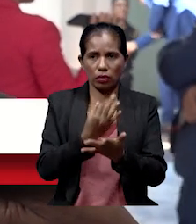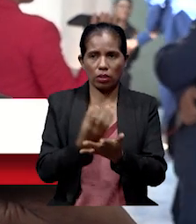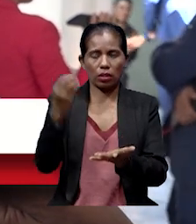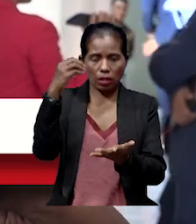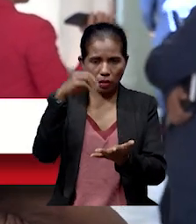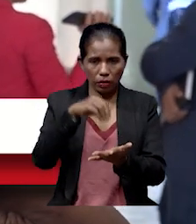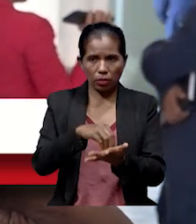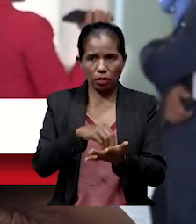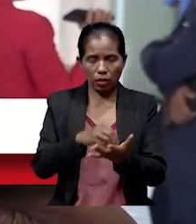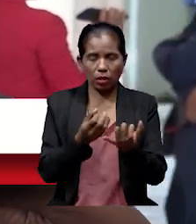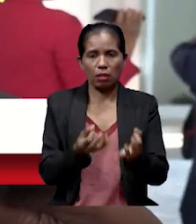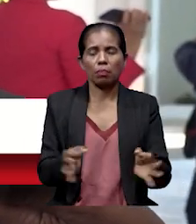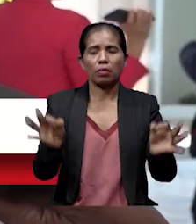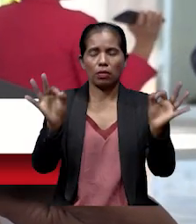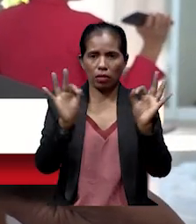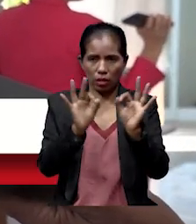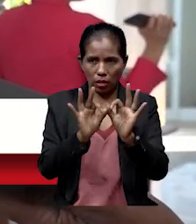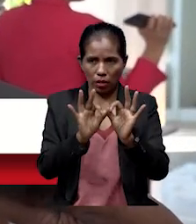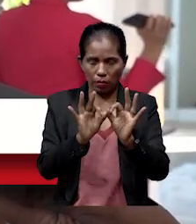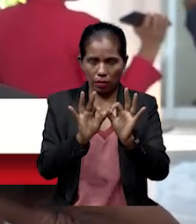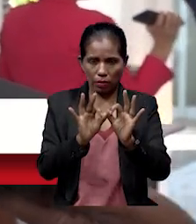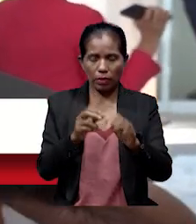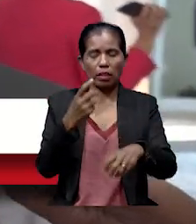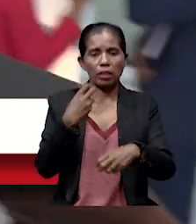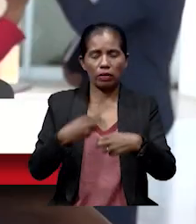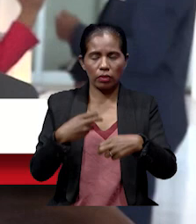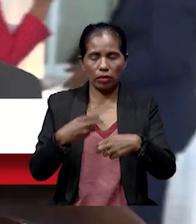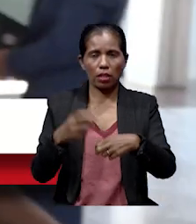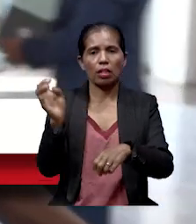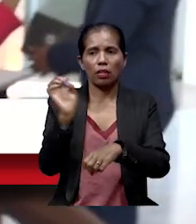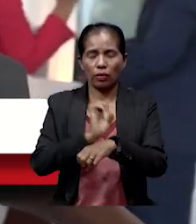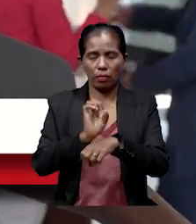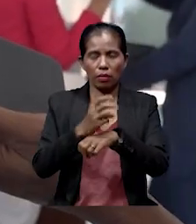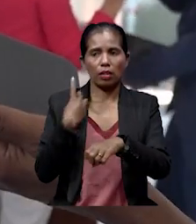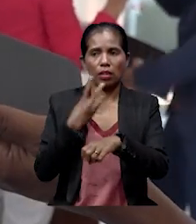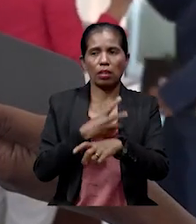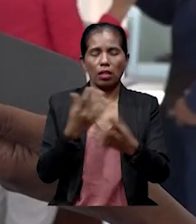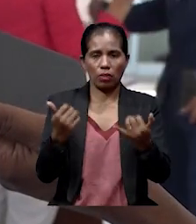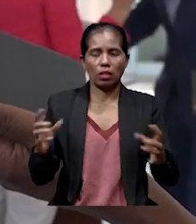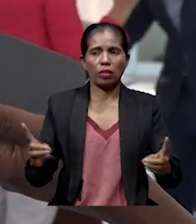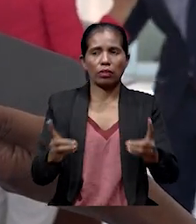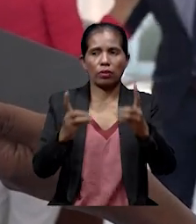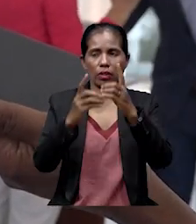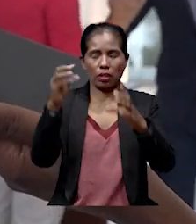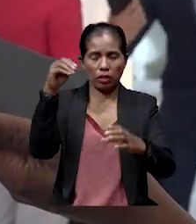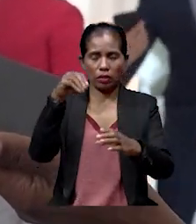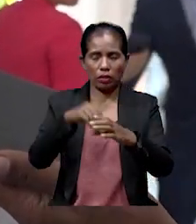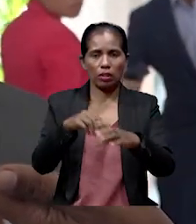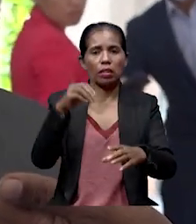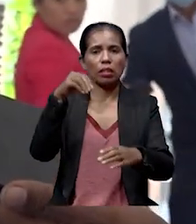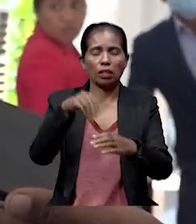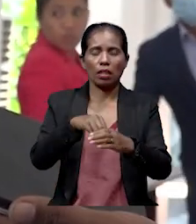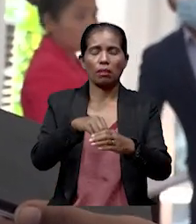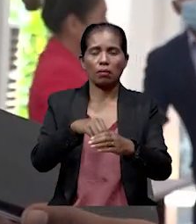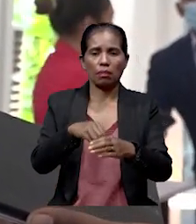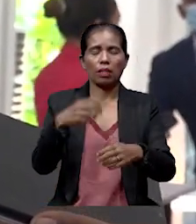duni importância ba crise ekonomia neve ma kita agora hasoro. Inclui tama ba crise aihan,